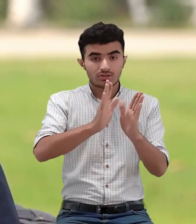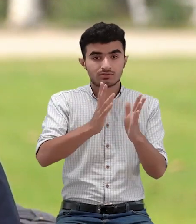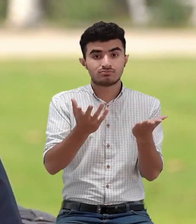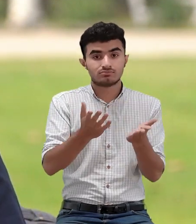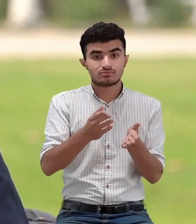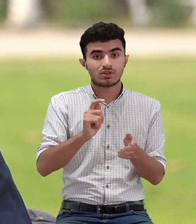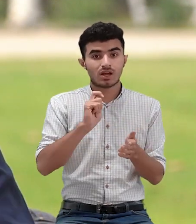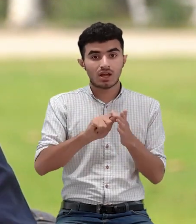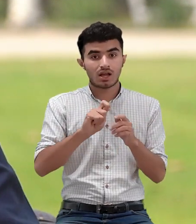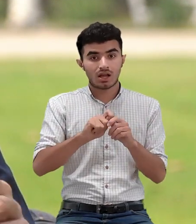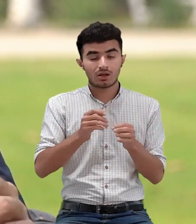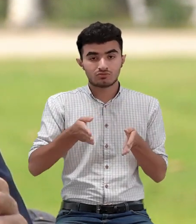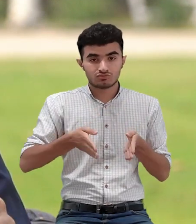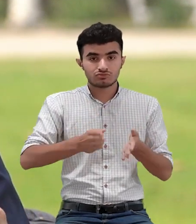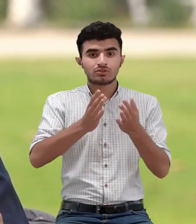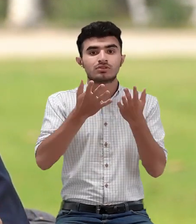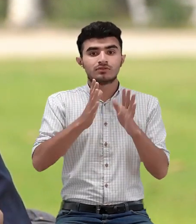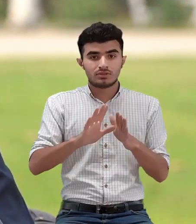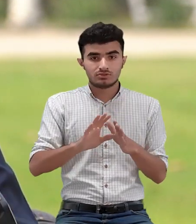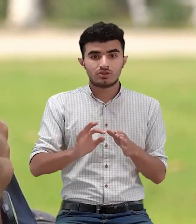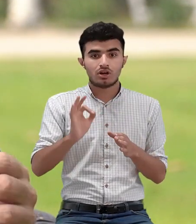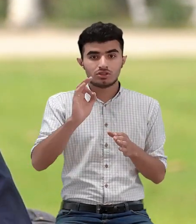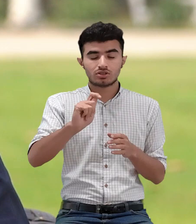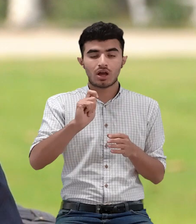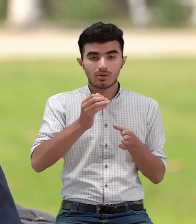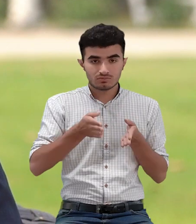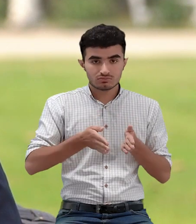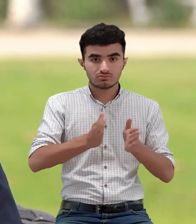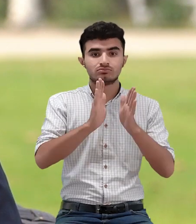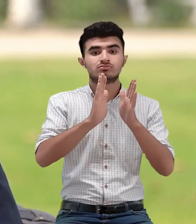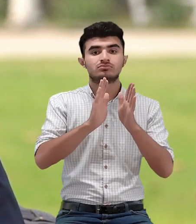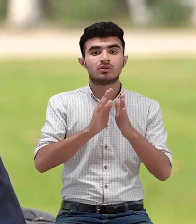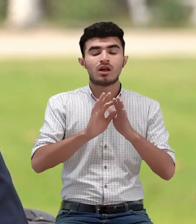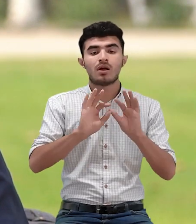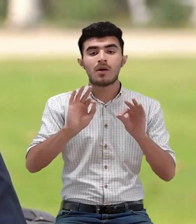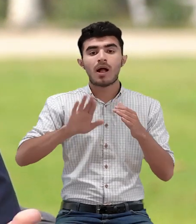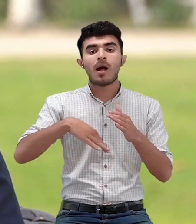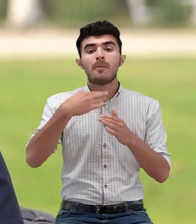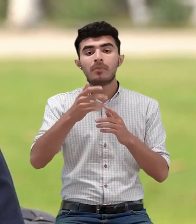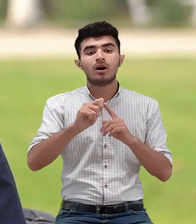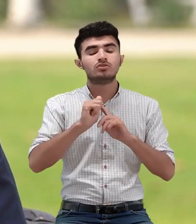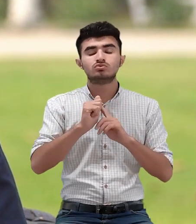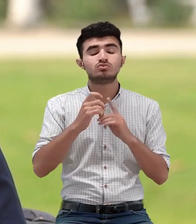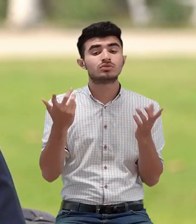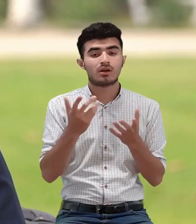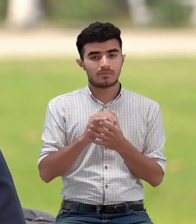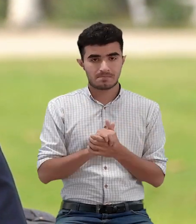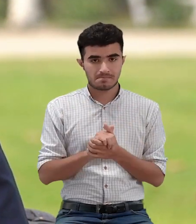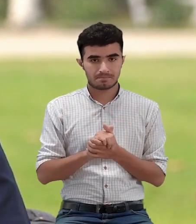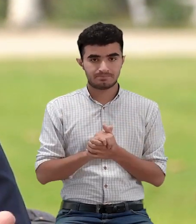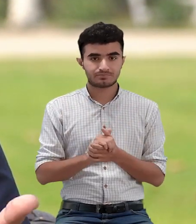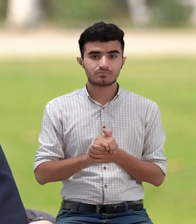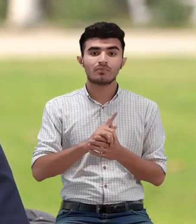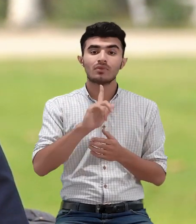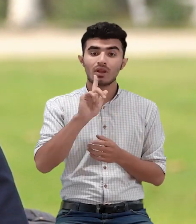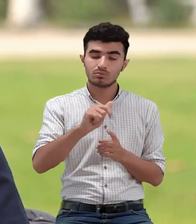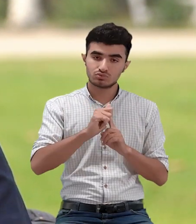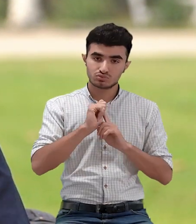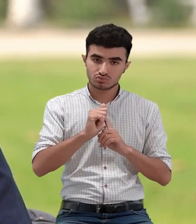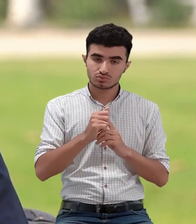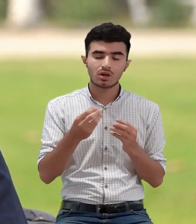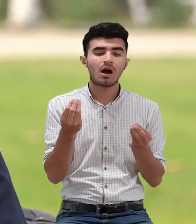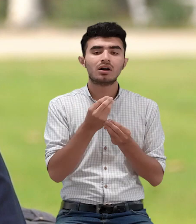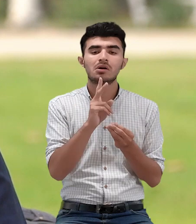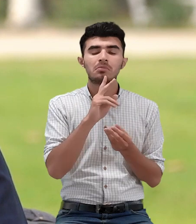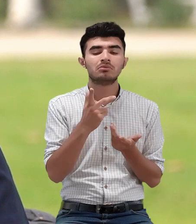جائے، اچھے ایٹیٹیوڈ کی طرف لے جائے، اچھے بیہیویئر کی طرف لے جائے۔ اس کے لیے کیا کرنا چاہیے؟ اس کے لیے ہمیں